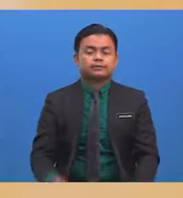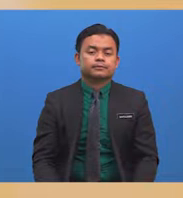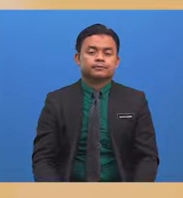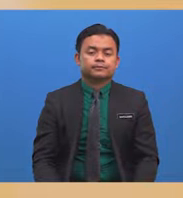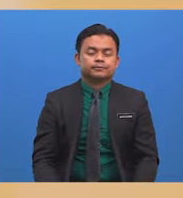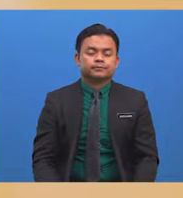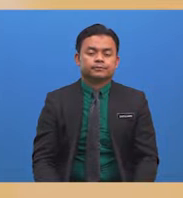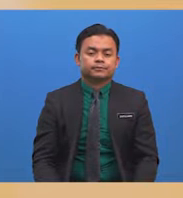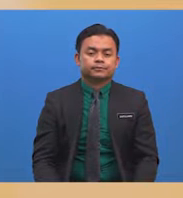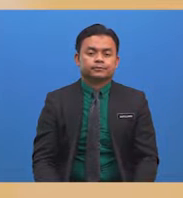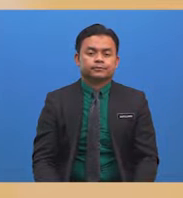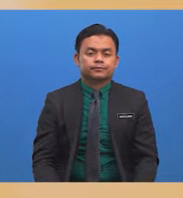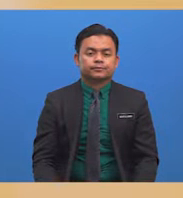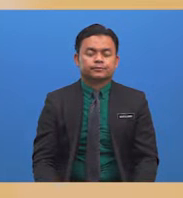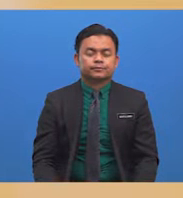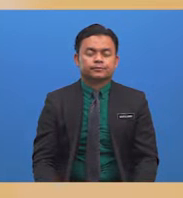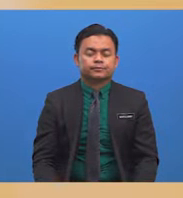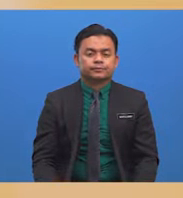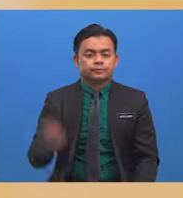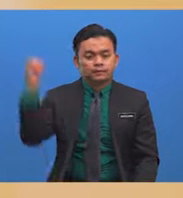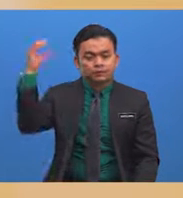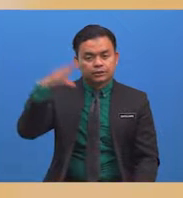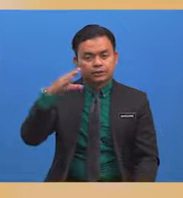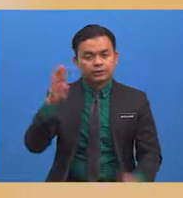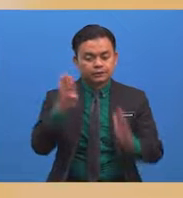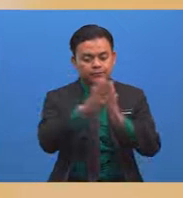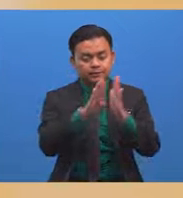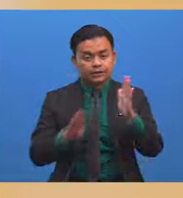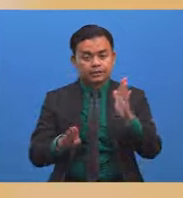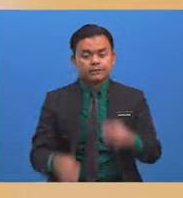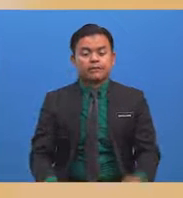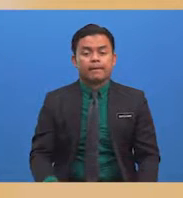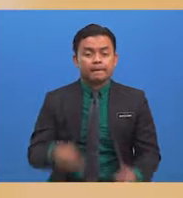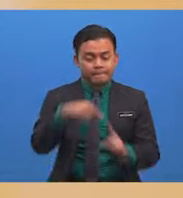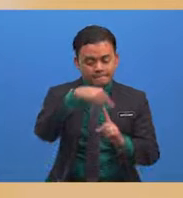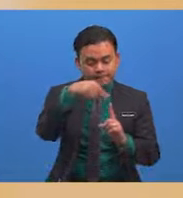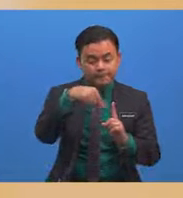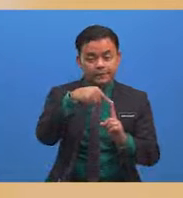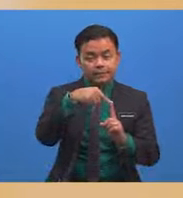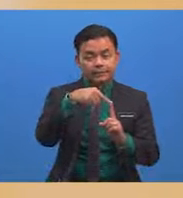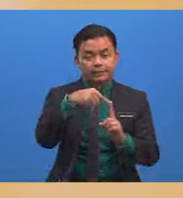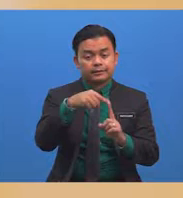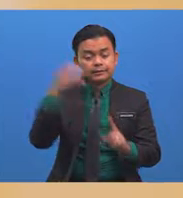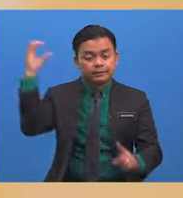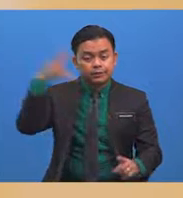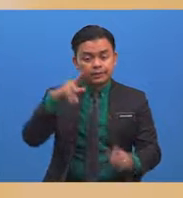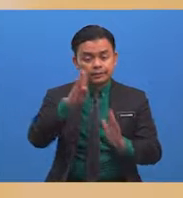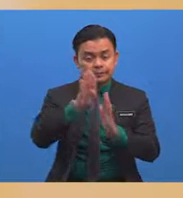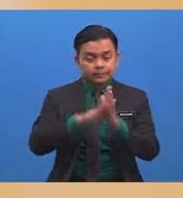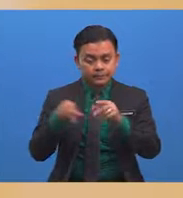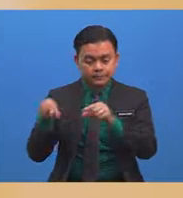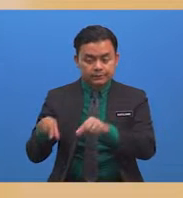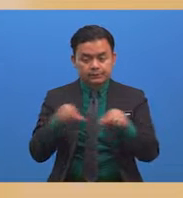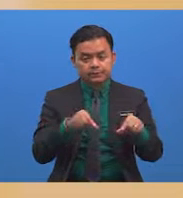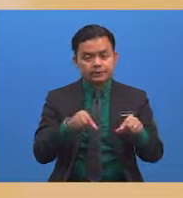dinyatakan bahawa cahaya dibiaskan apabila cahaya bergerak dari